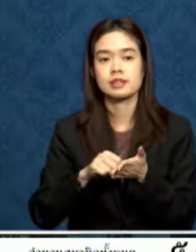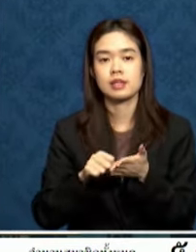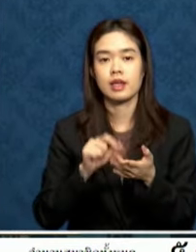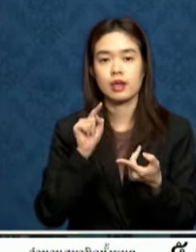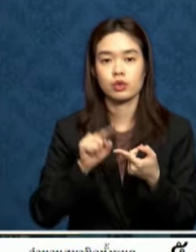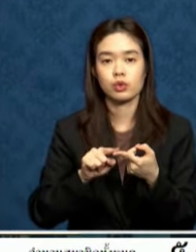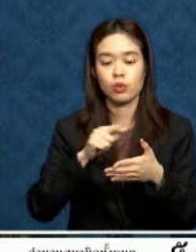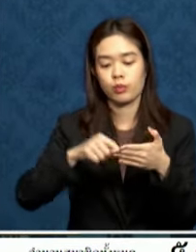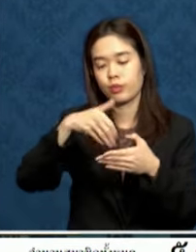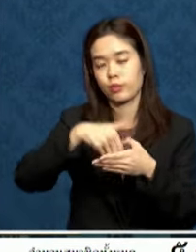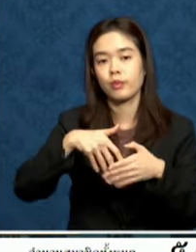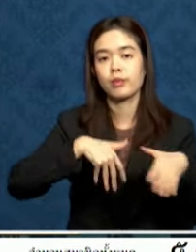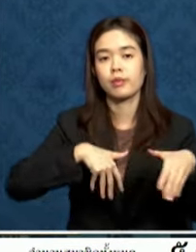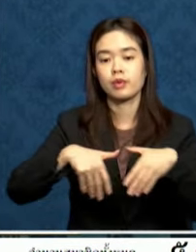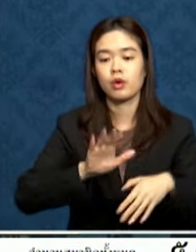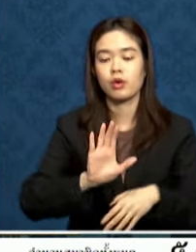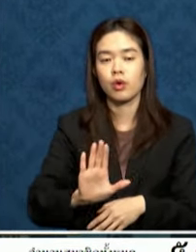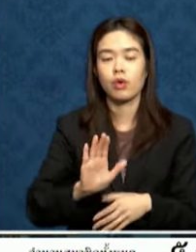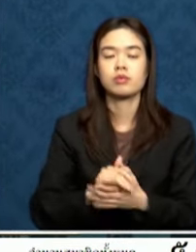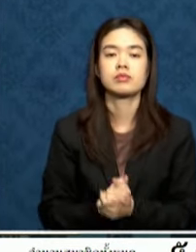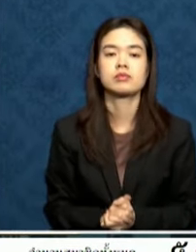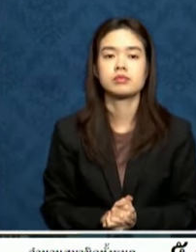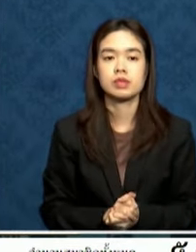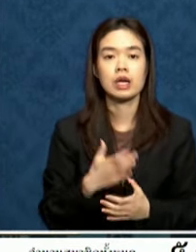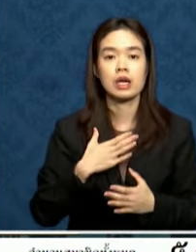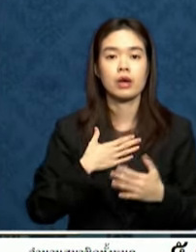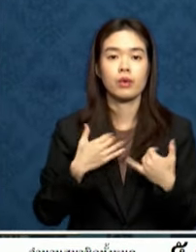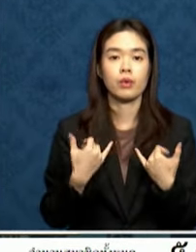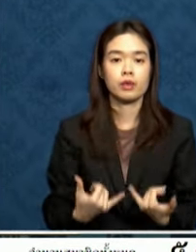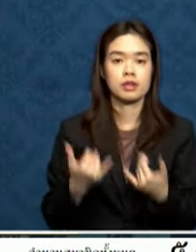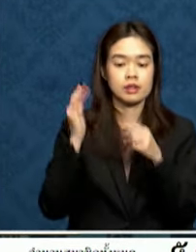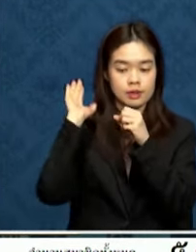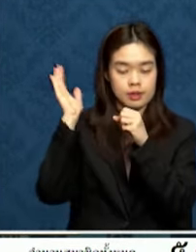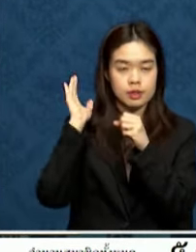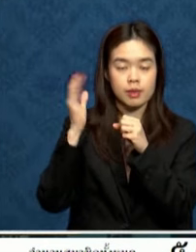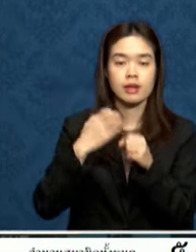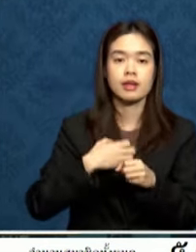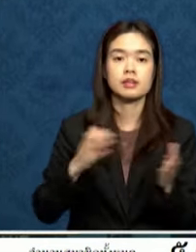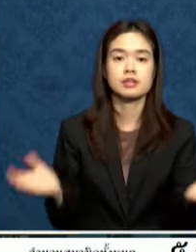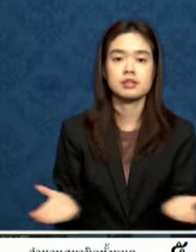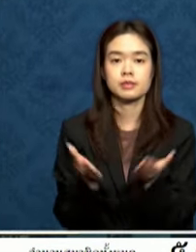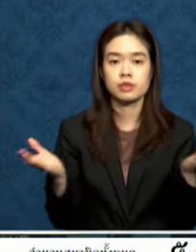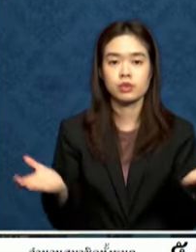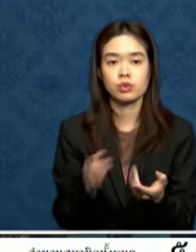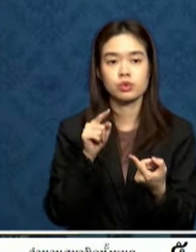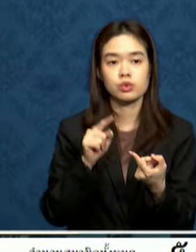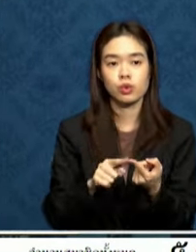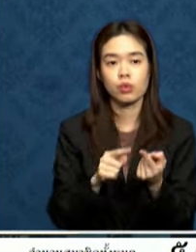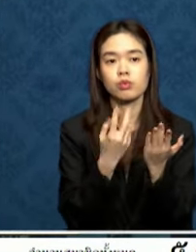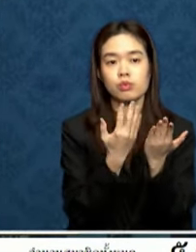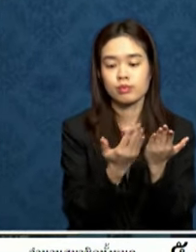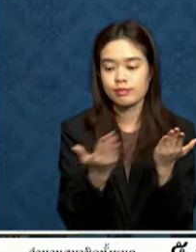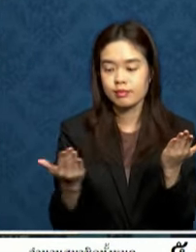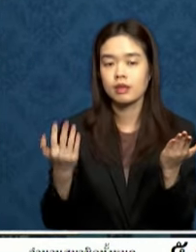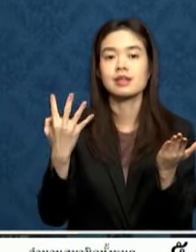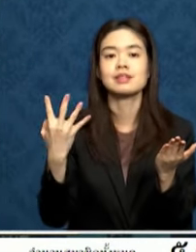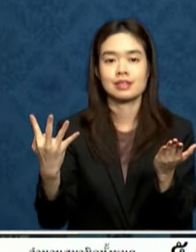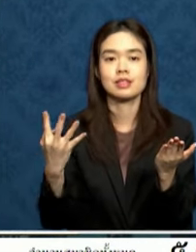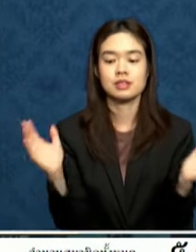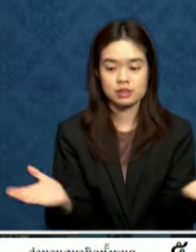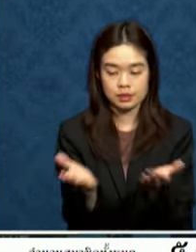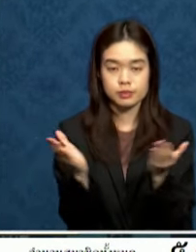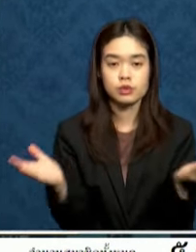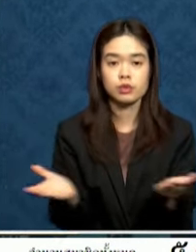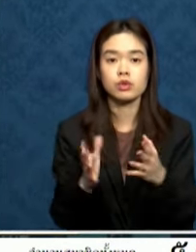ประธานครับเพราะฉะนั้นเนี่ยผมอภิปรายวันนี้สนับสนุนร่างทั้ง 4ร่างนะครับแต่เพียงแต่